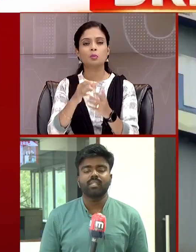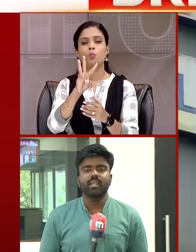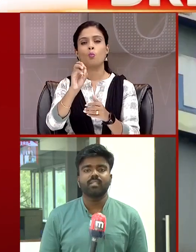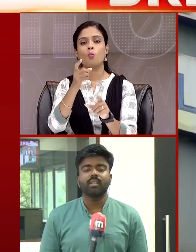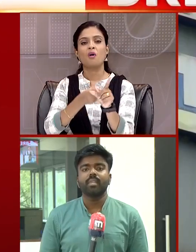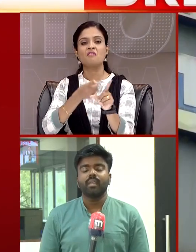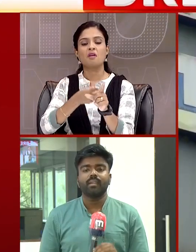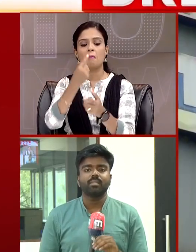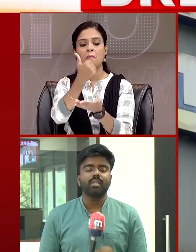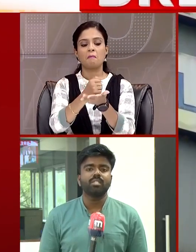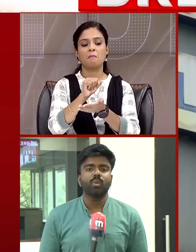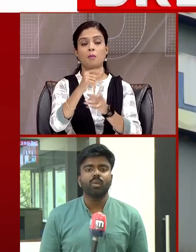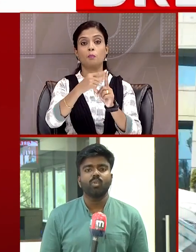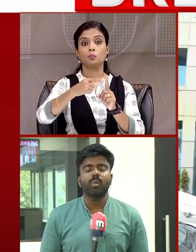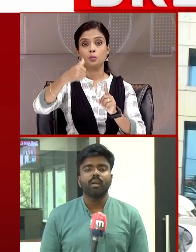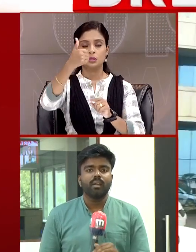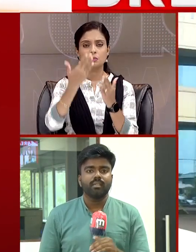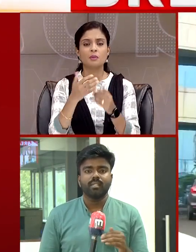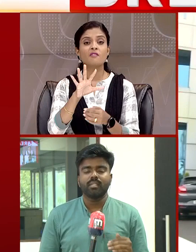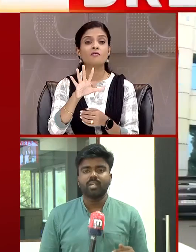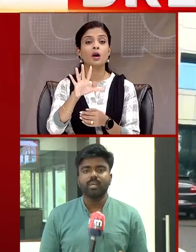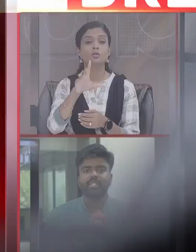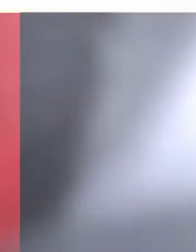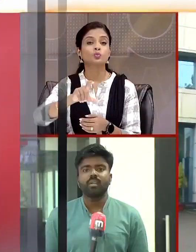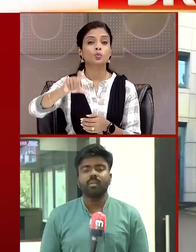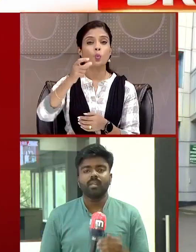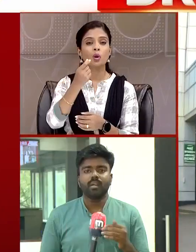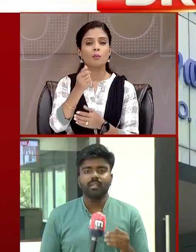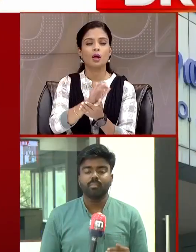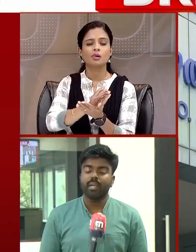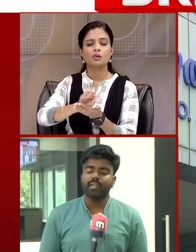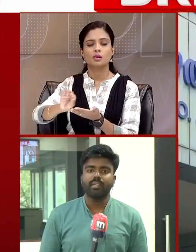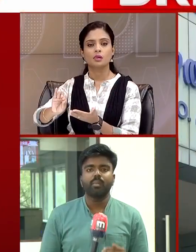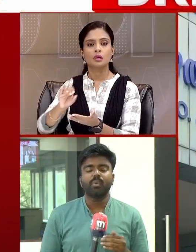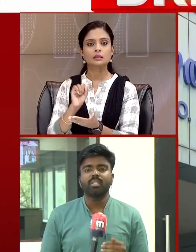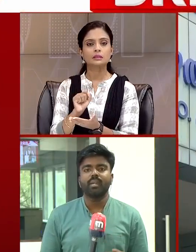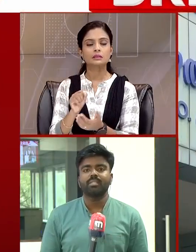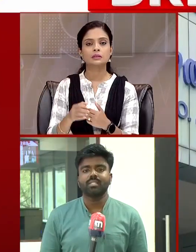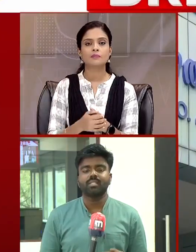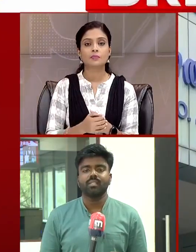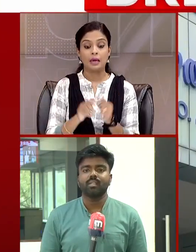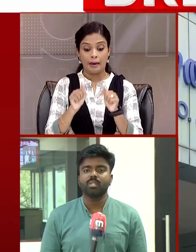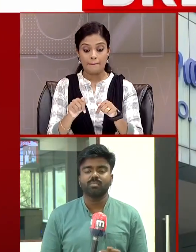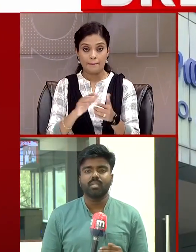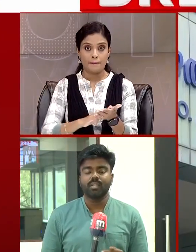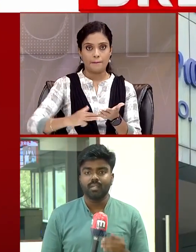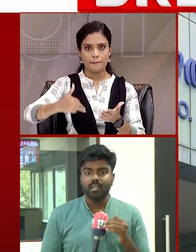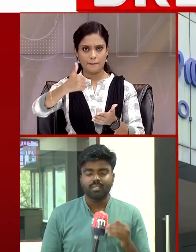പ്രസിഡൻ്റായിരുന്ന വ്യക്തിയാണ്. അദ്ദേഹം ഏകദേശം 5 കോടിയോളം രൂപ ഇതിൽ നിന്ന് വകമാറ്റിയിട്ടുണ്ട് എന്ന് ബാങ്കിൻ്റെ ഇപ്പോഴത്തെ മാനേജർ ശശിധരൻ തന്നെ